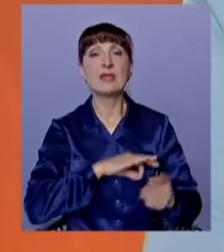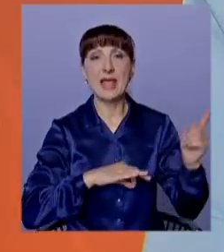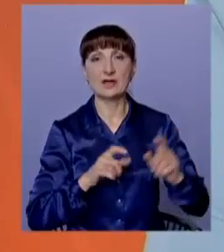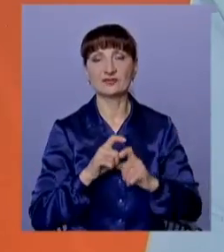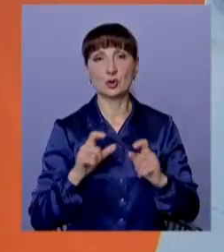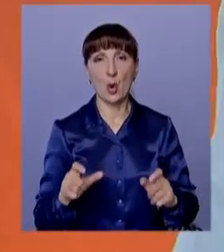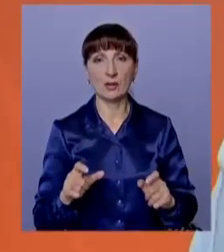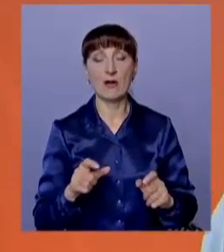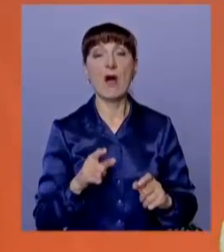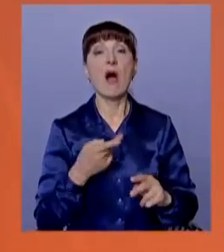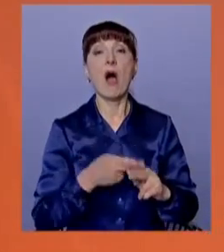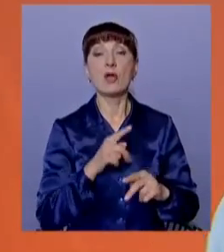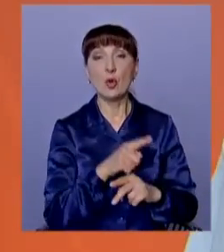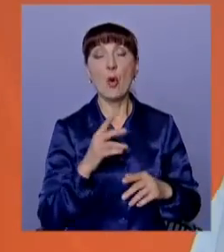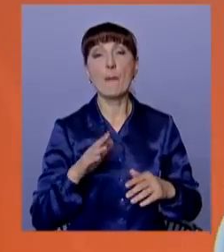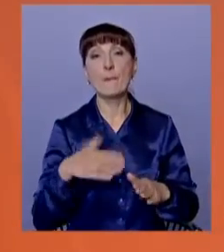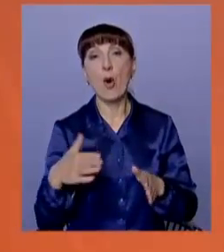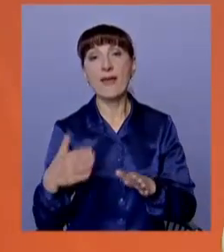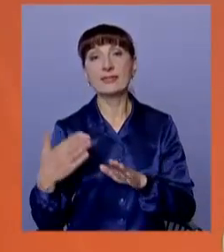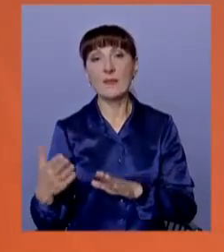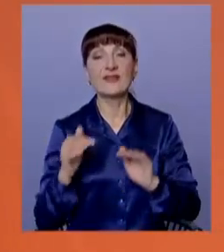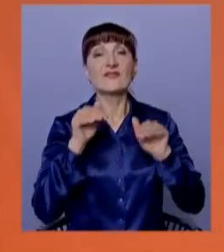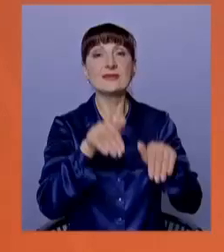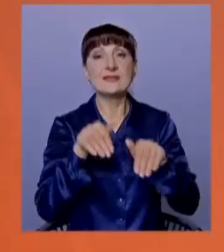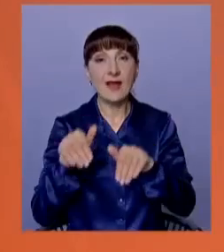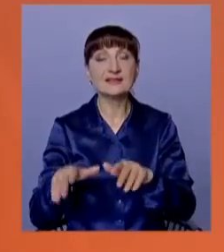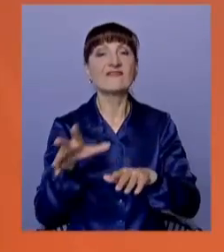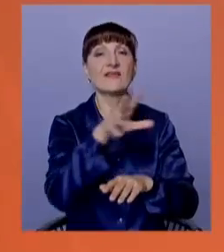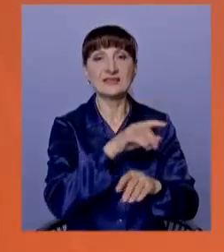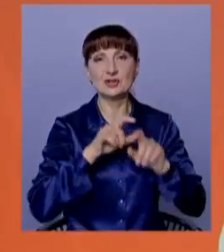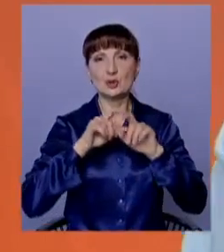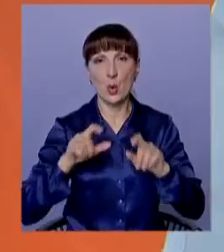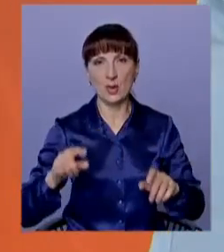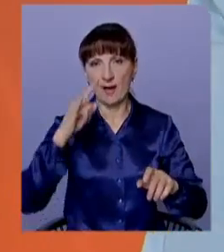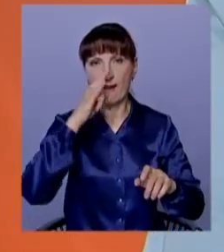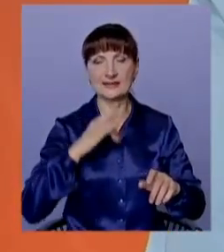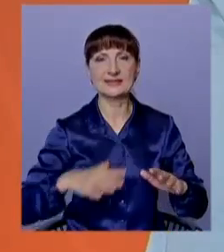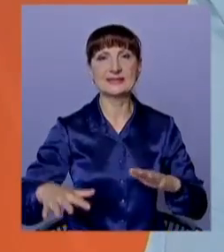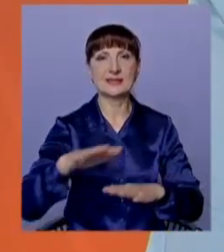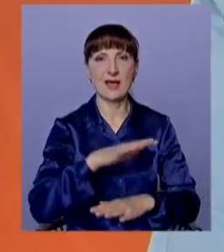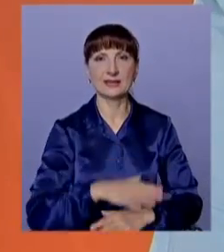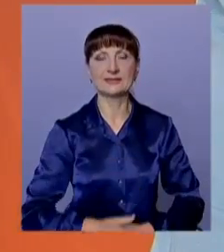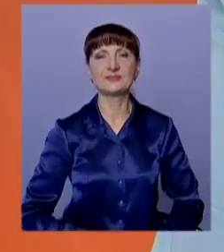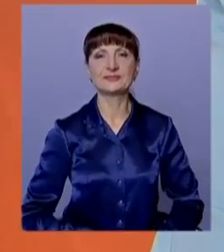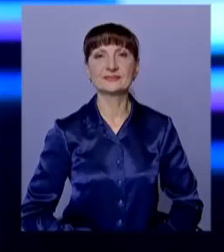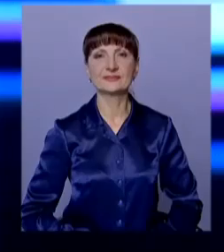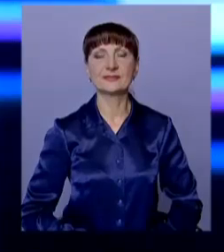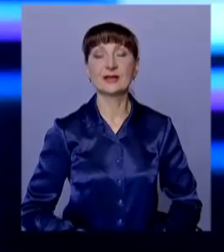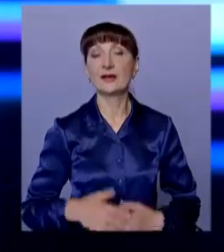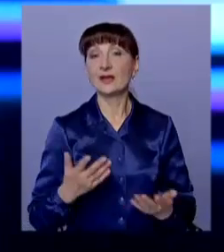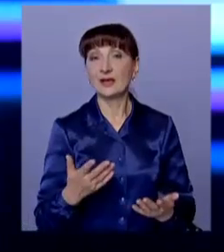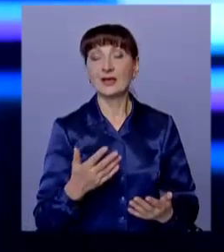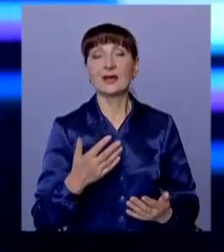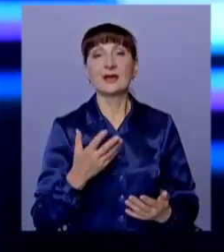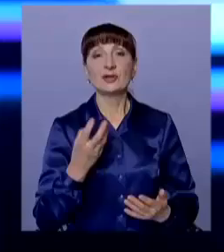интеллектуальных школах, оно вот поэтапно внедряется уже во всех школах страны, республики. И еще раз уж я